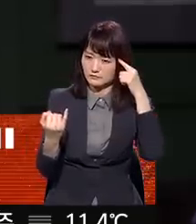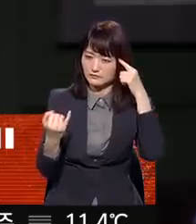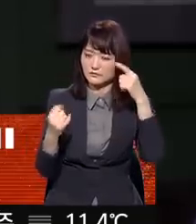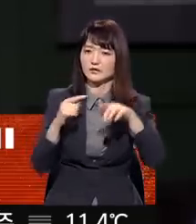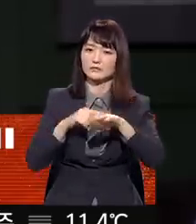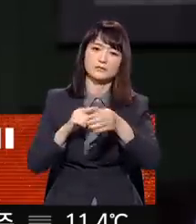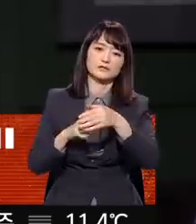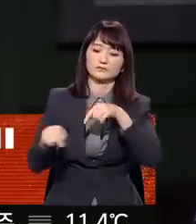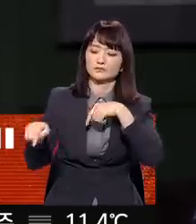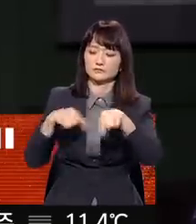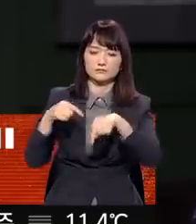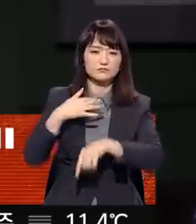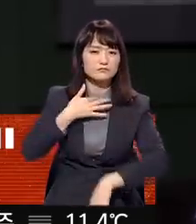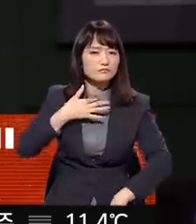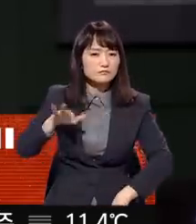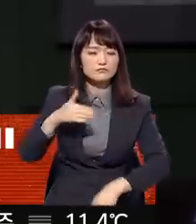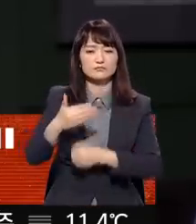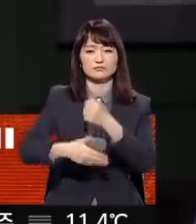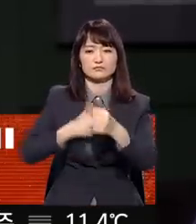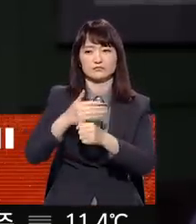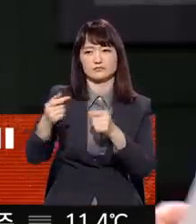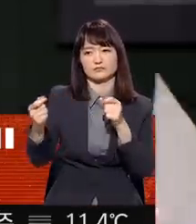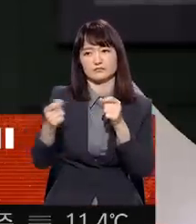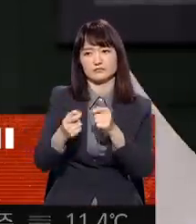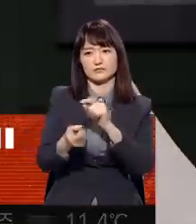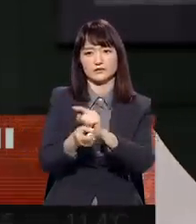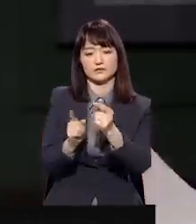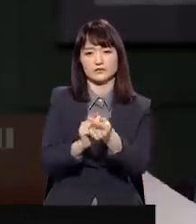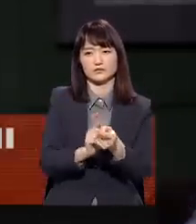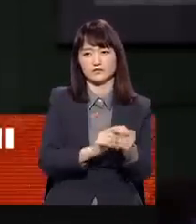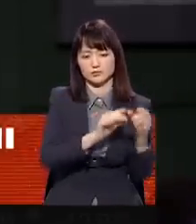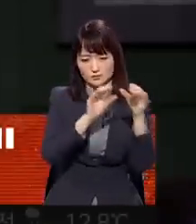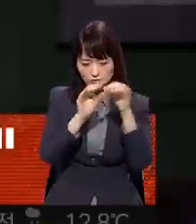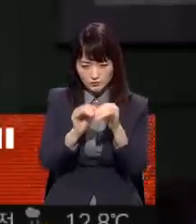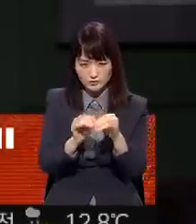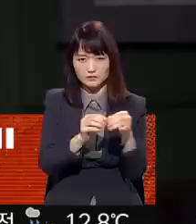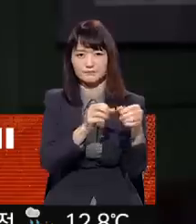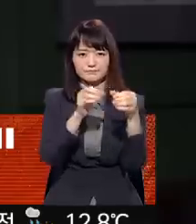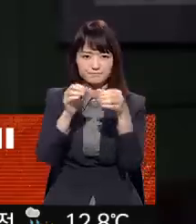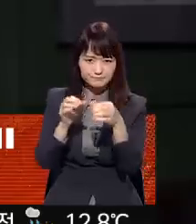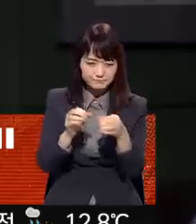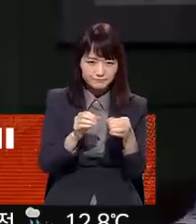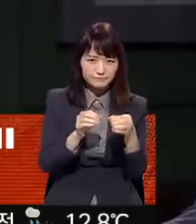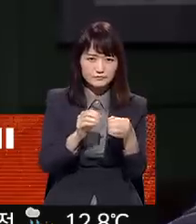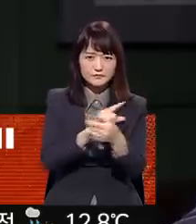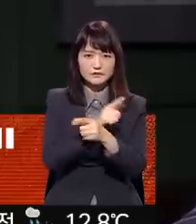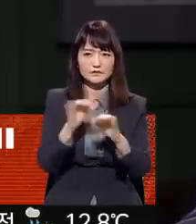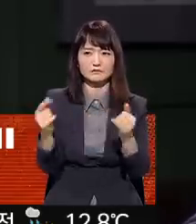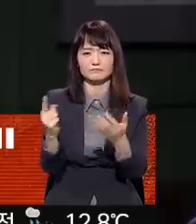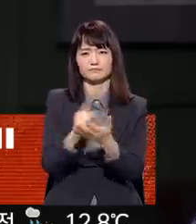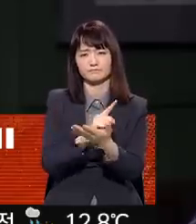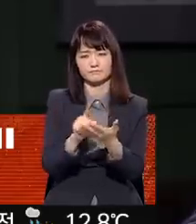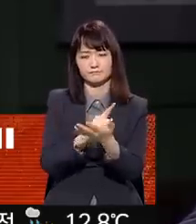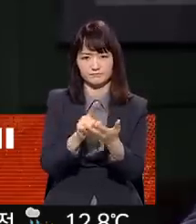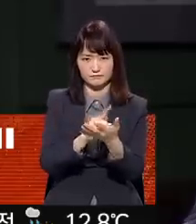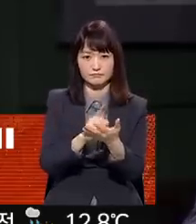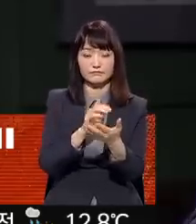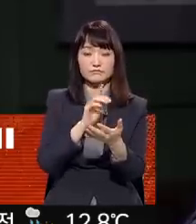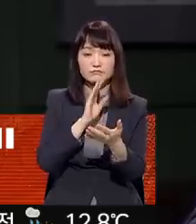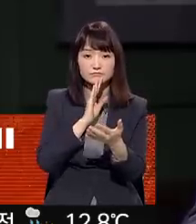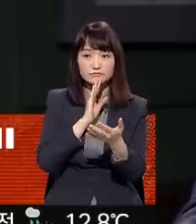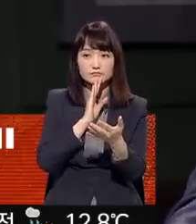없고 9년이란 기간 동안 가까운 관계로 서로 공간과 시간을 공유하면서 여러 사람과 함께 지냈던 것은 분명한 사실이었다는